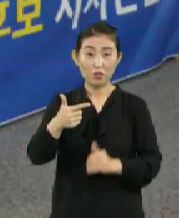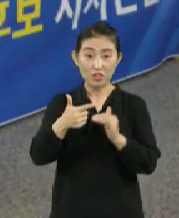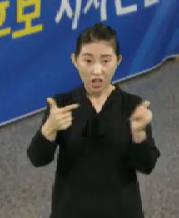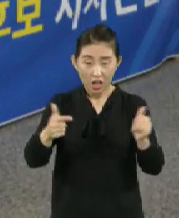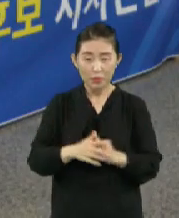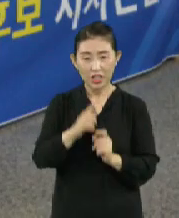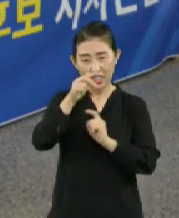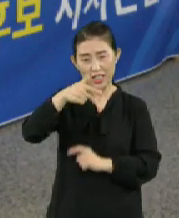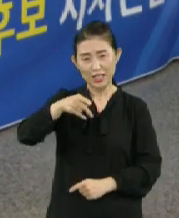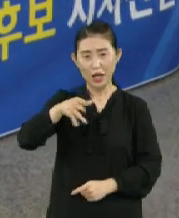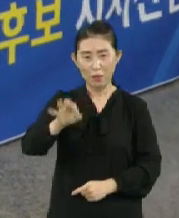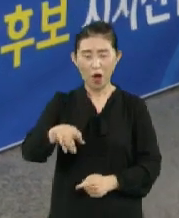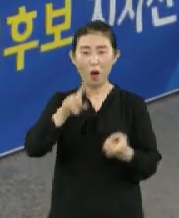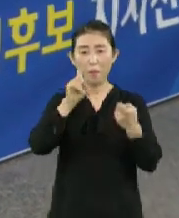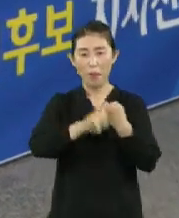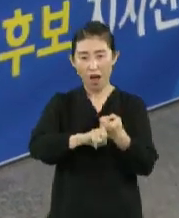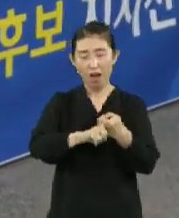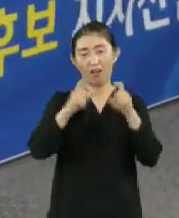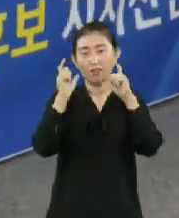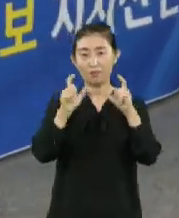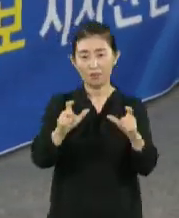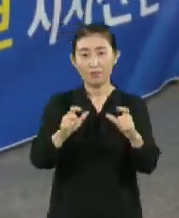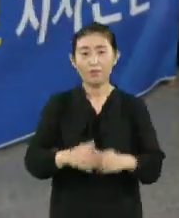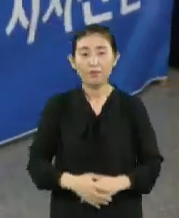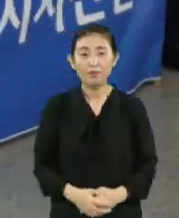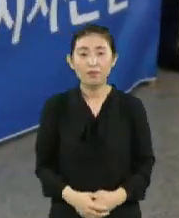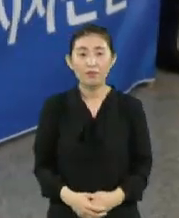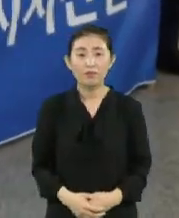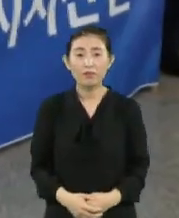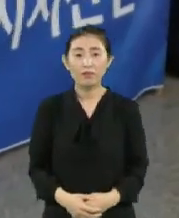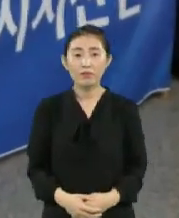이재명 경기도지사 지지를 선언했습니다